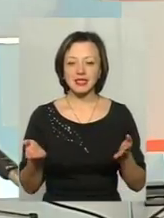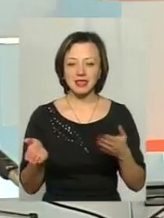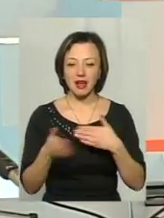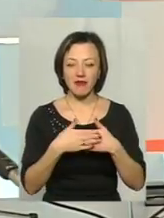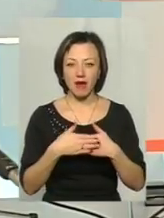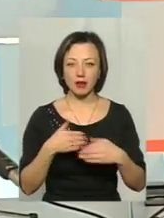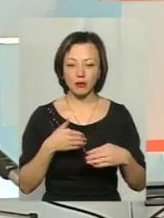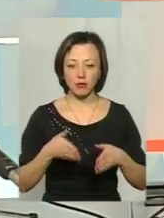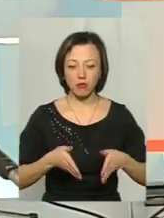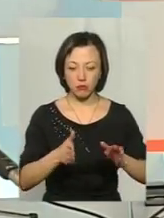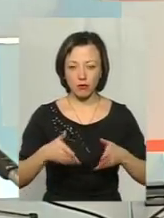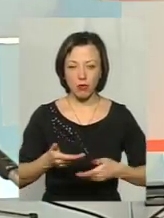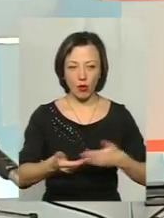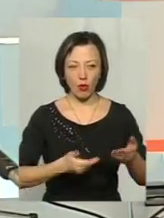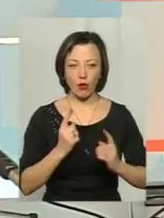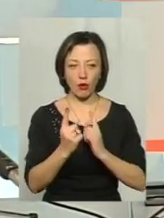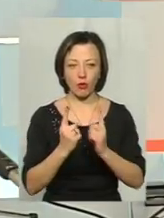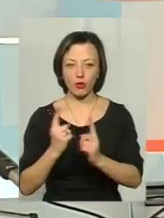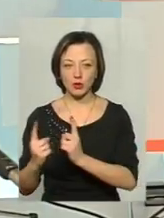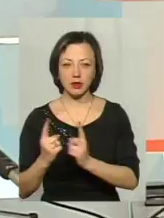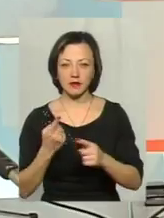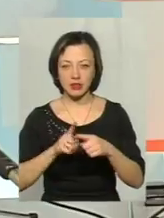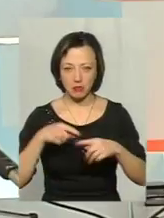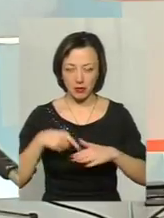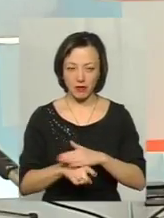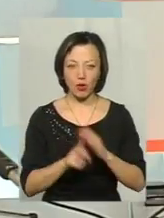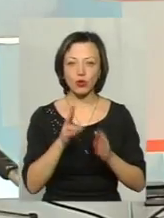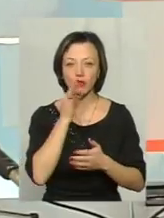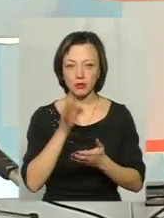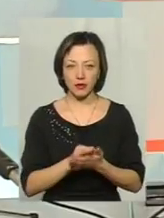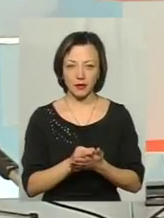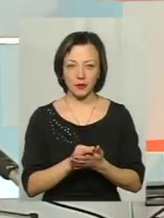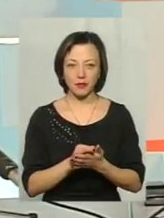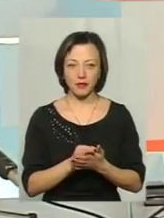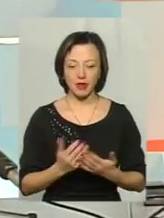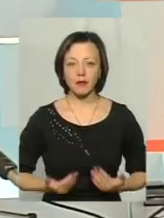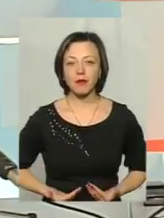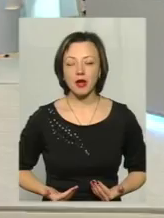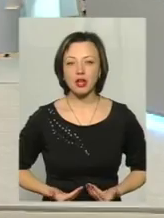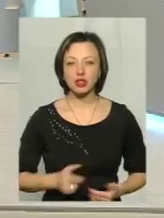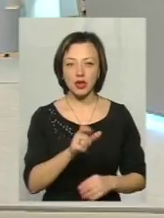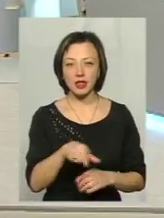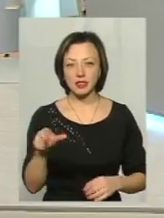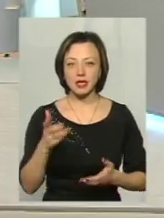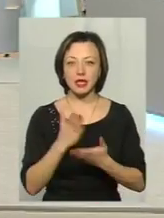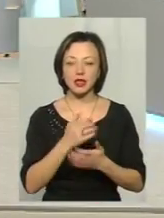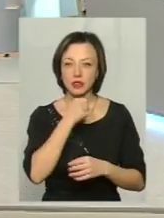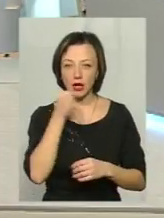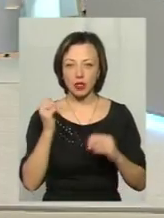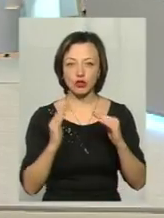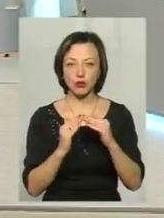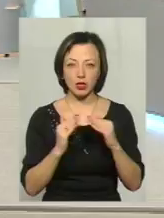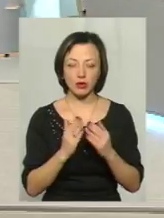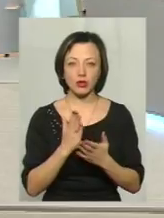цих підвальних приміщеннях. Хто за них відповідає? Мешканці? Мешканці. Ну, є старший